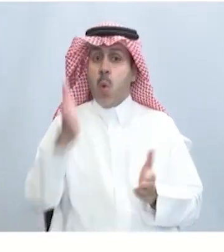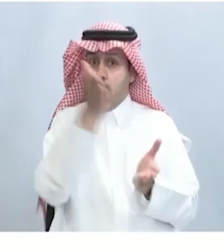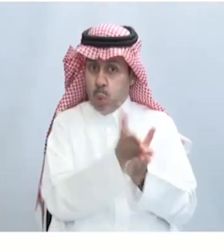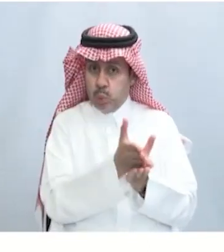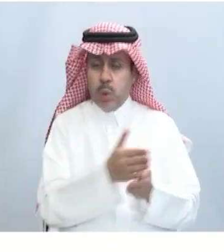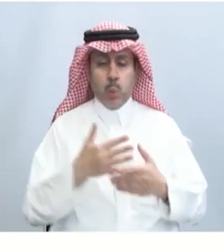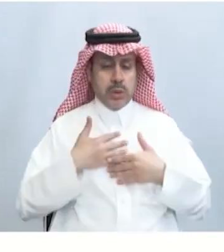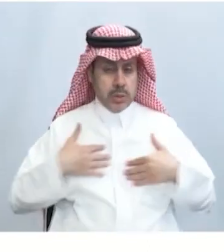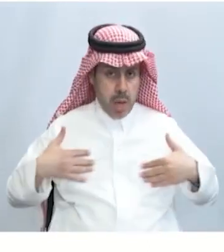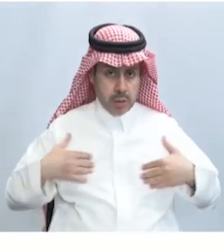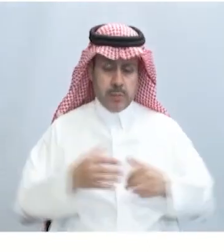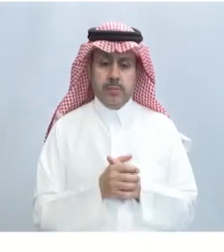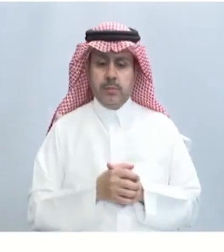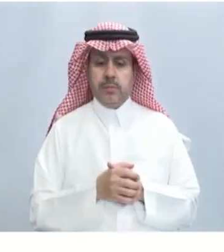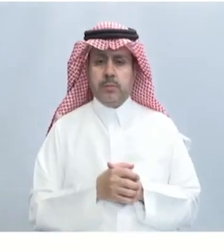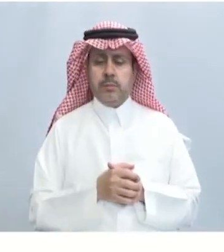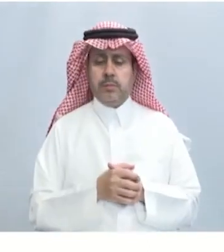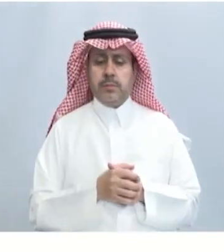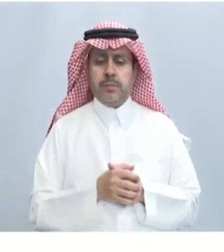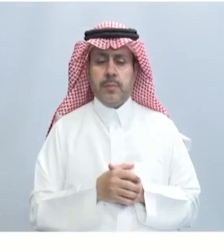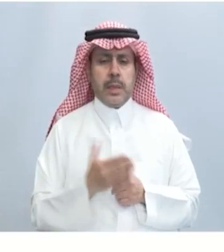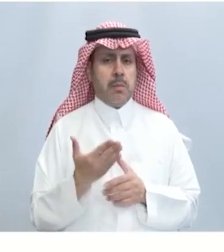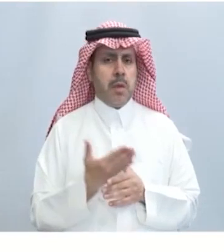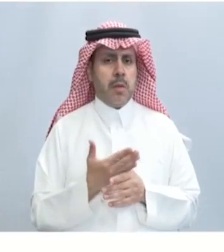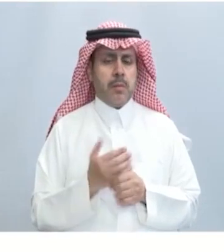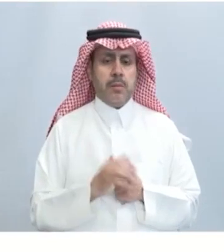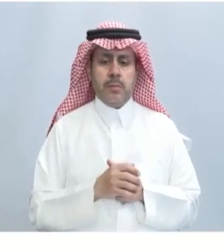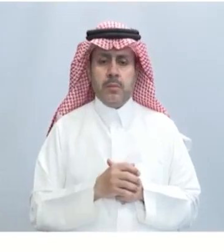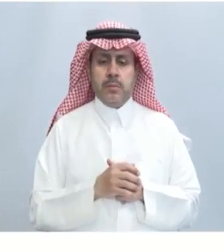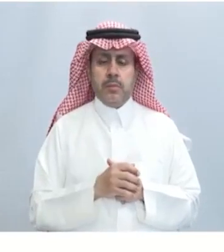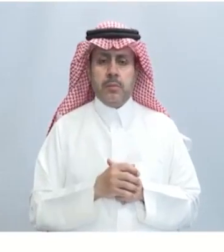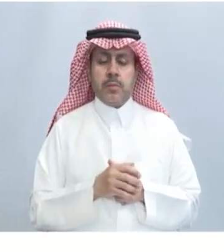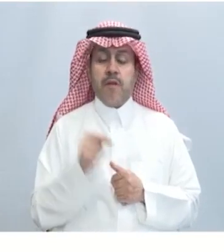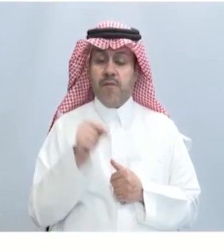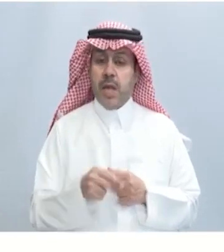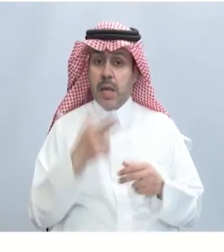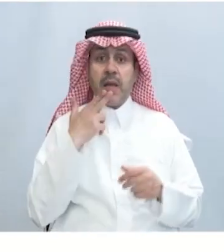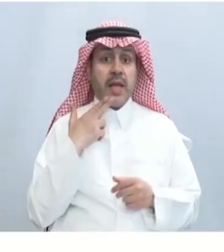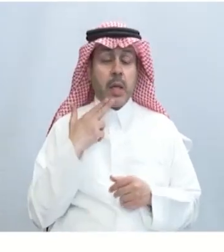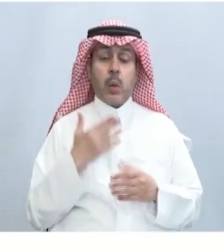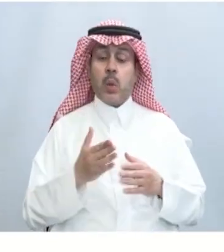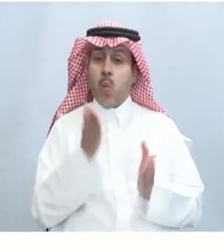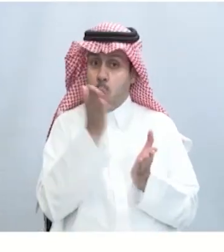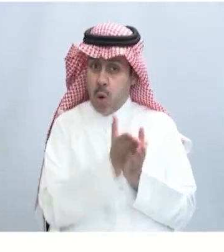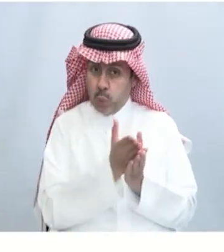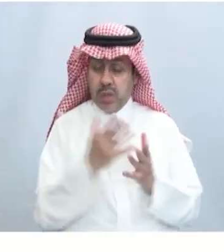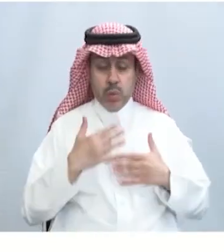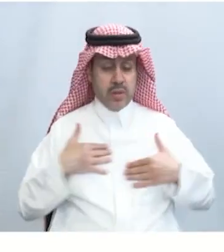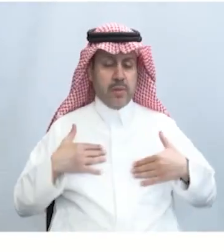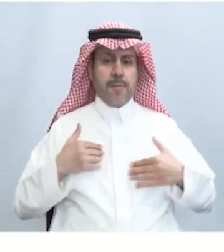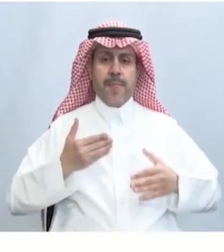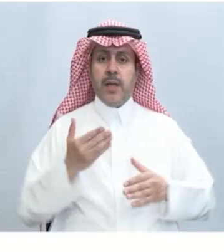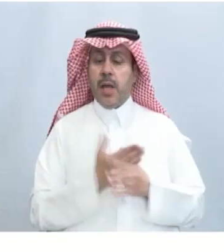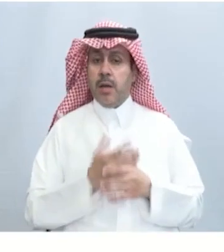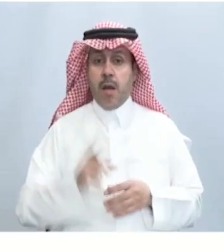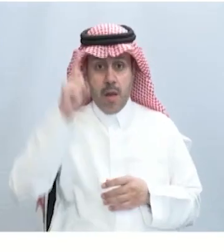والسعاده لماذا فيها الخير والهدى والسعاده احنا قلنا ان فيها الخير والهدى والسعاده ما الجواب لماذا لانه